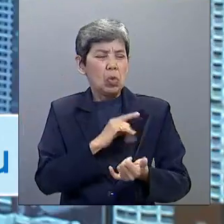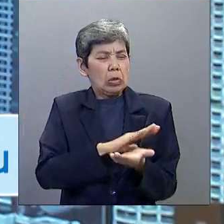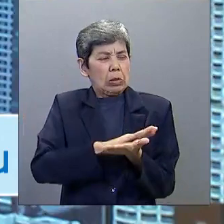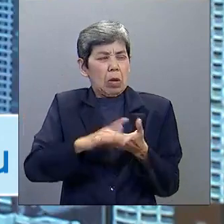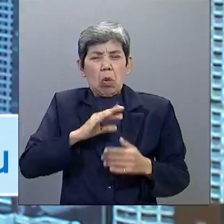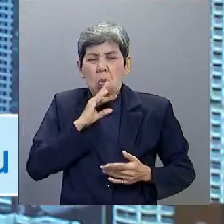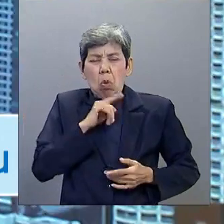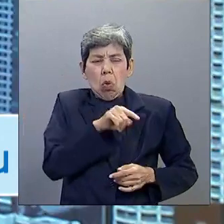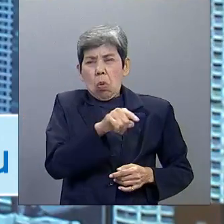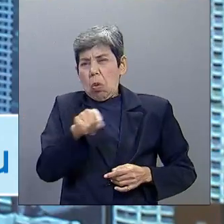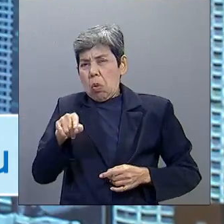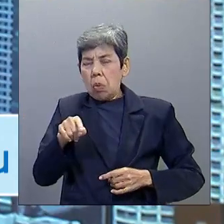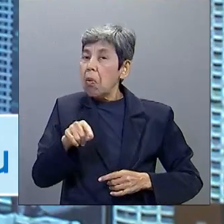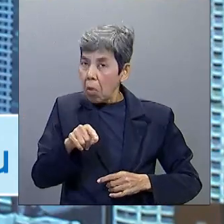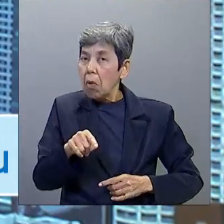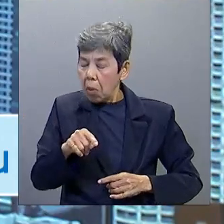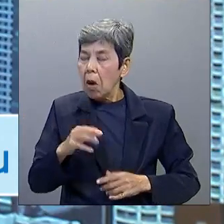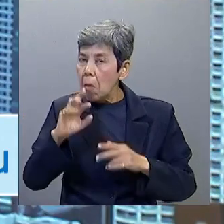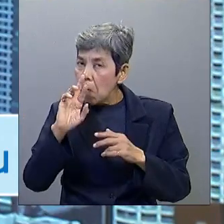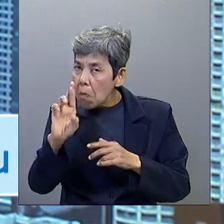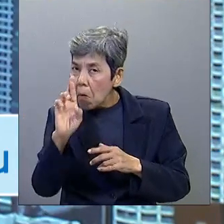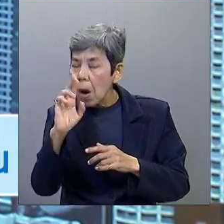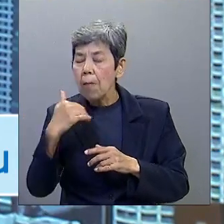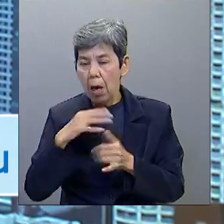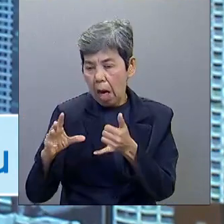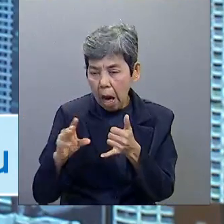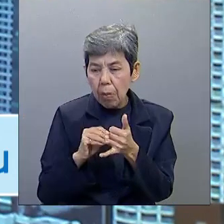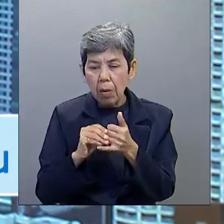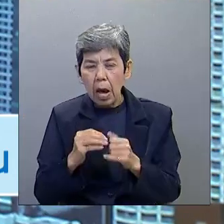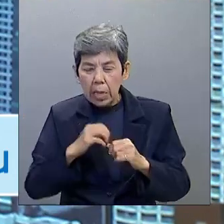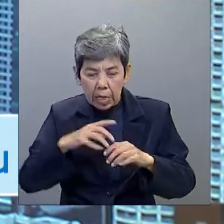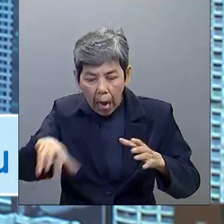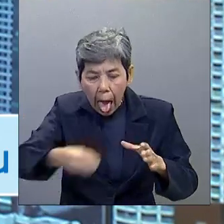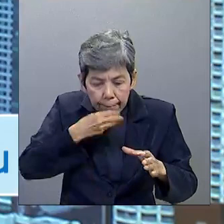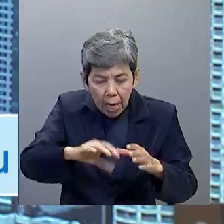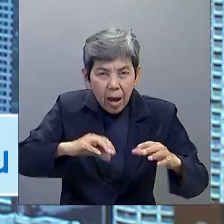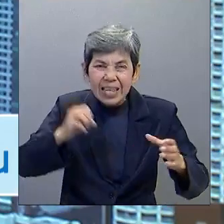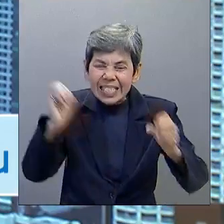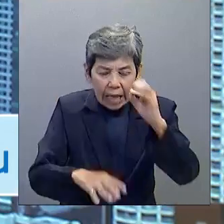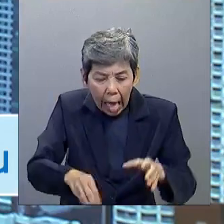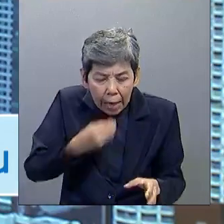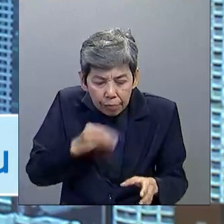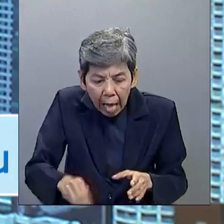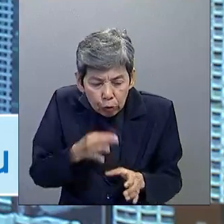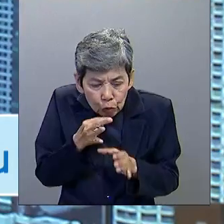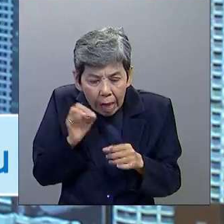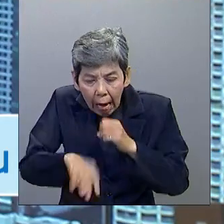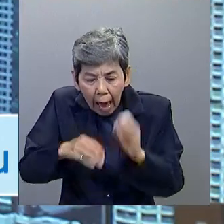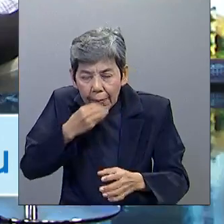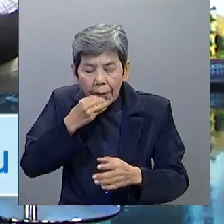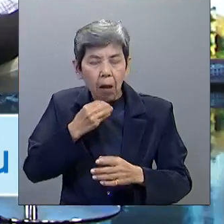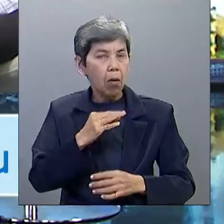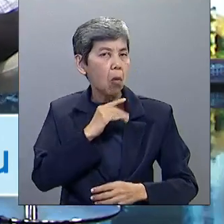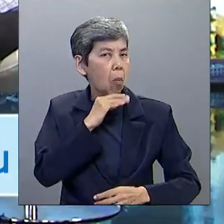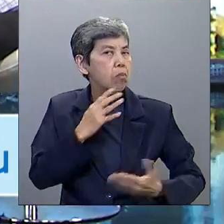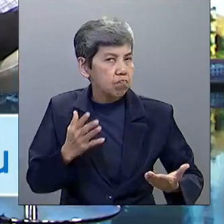่ ฉะนั้นมีโอกาสสุ่มเสี่ยงมากที่จะเกิดโรคจากการกินอาหารเหล่านี้ก็เลยมีโครงการหมอขึ้นมาทีนี้หันม